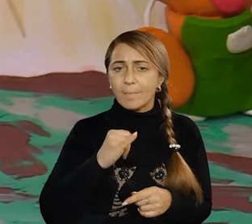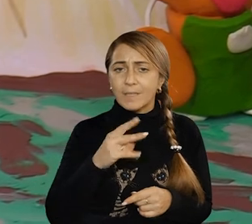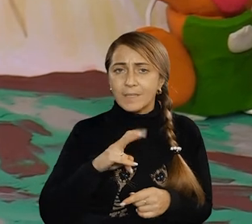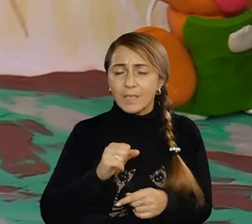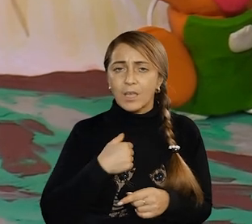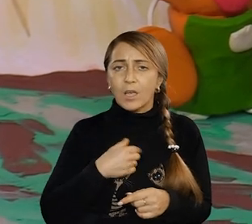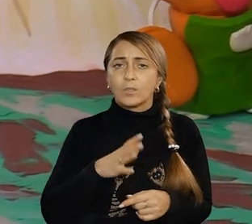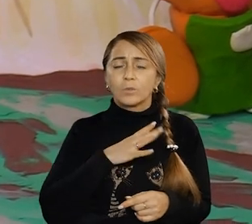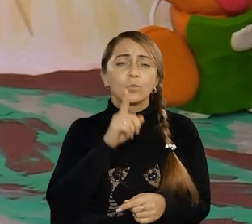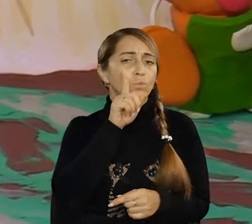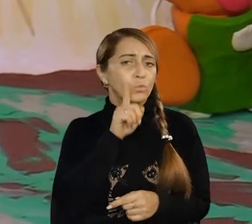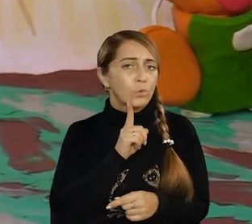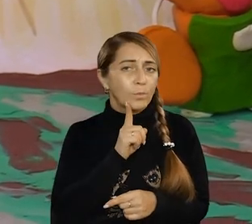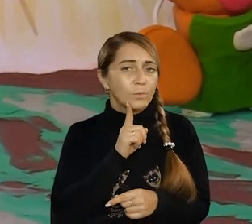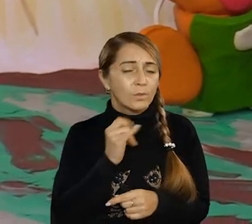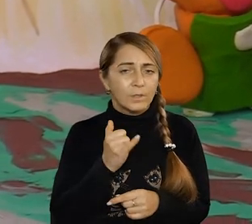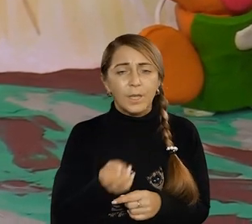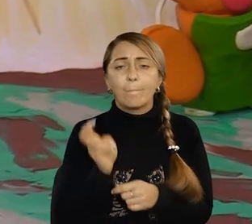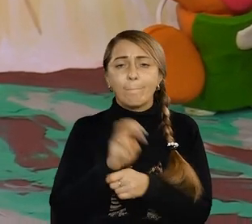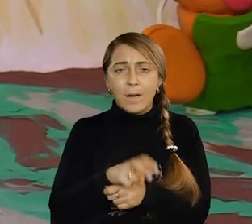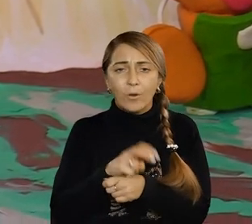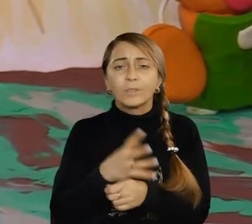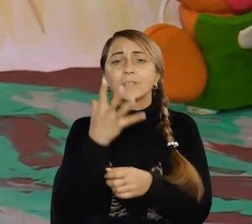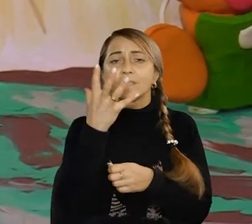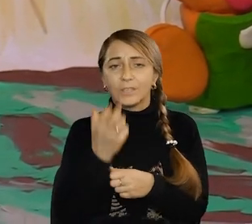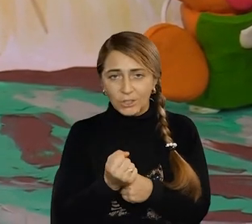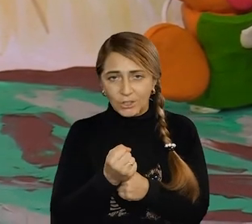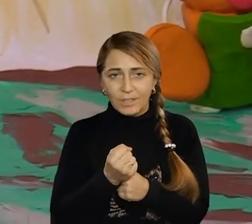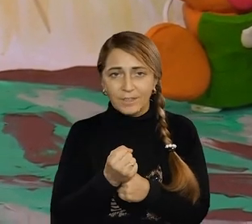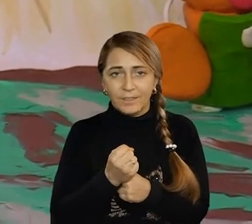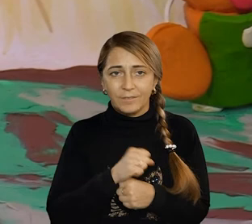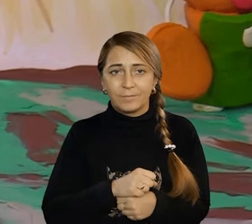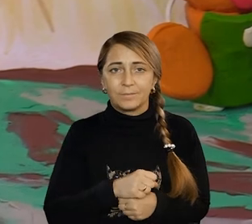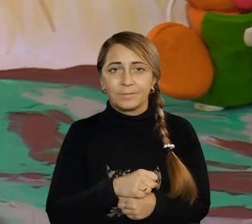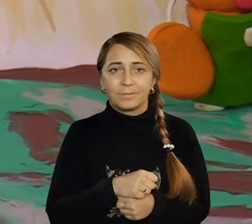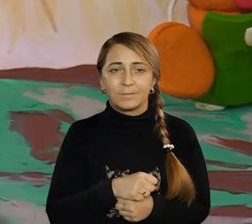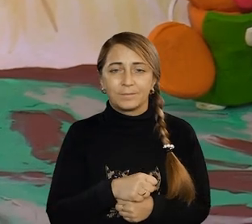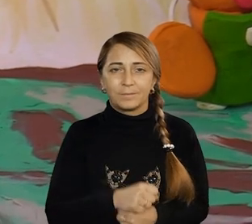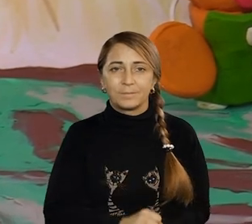себе комфортно та приходили ще».